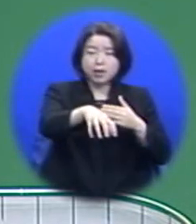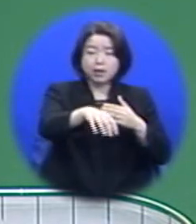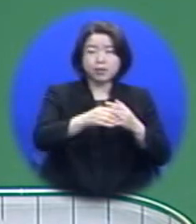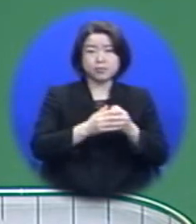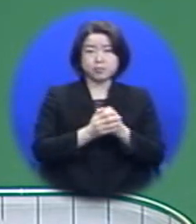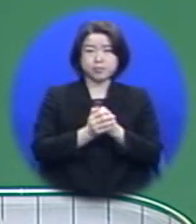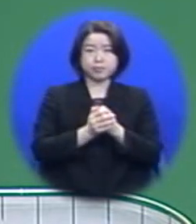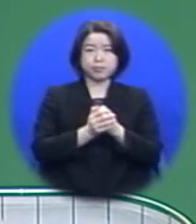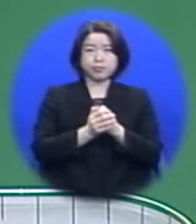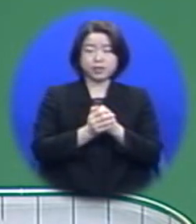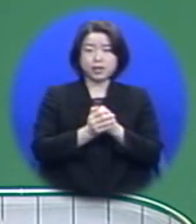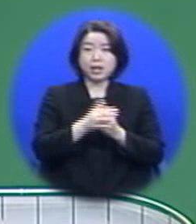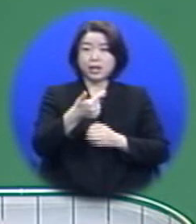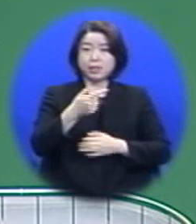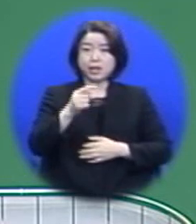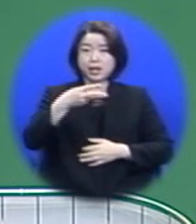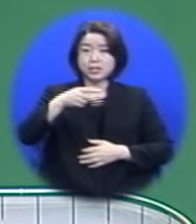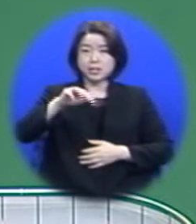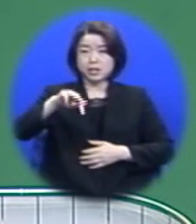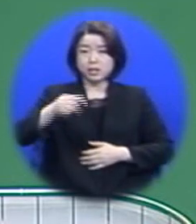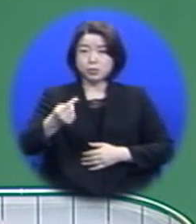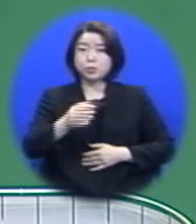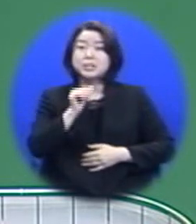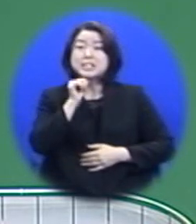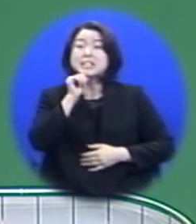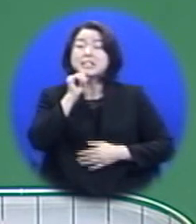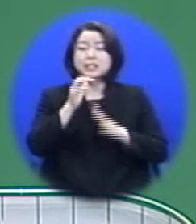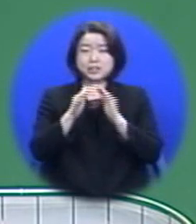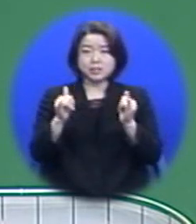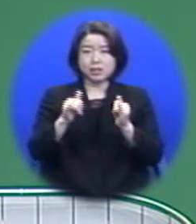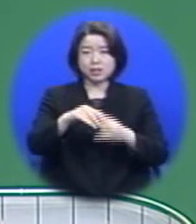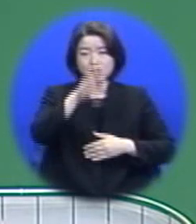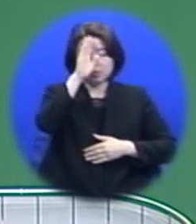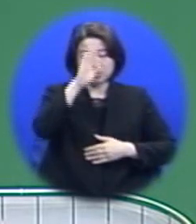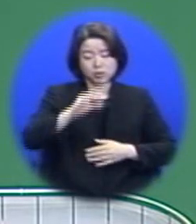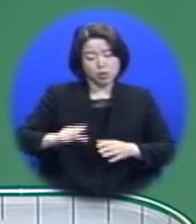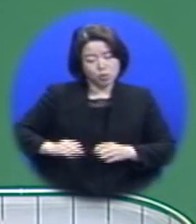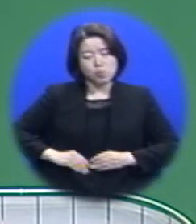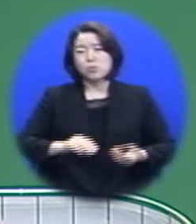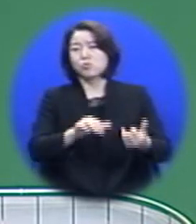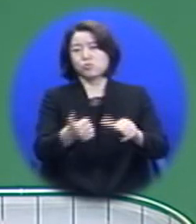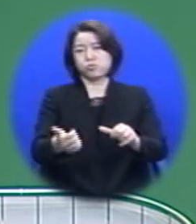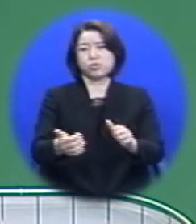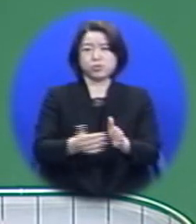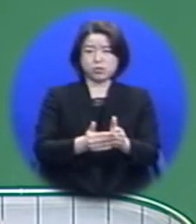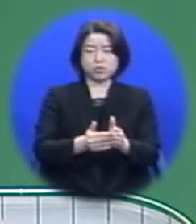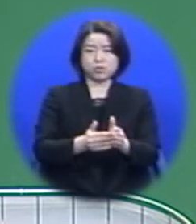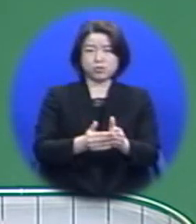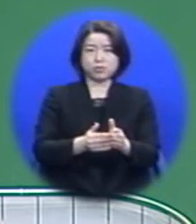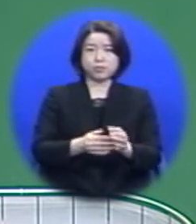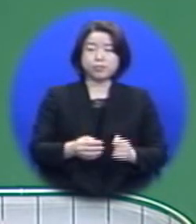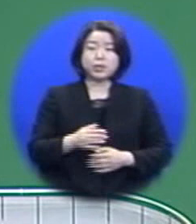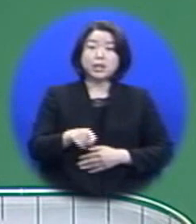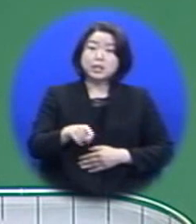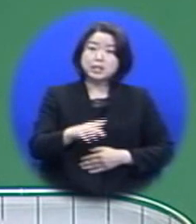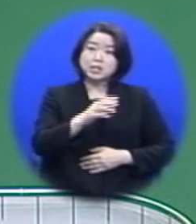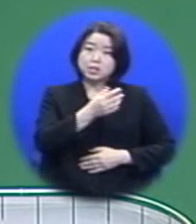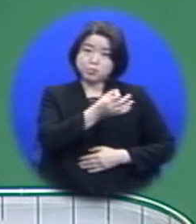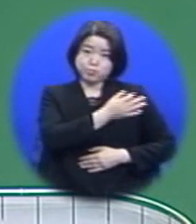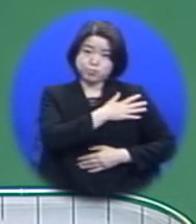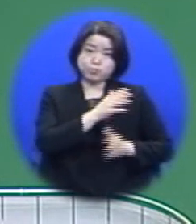앞에 나사로라 거지가 병들어서 굶어 죽었습니다 이 부자에게